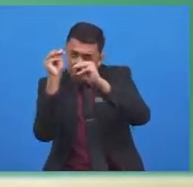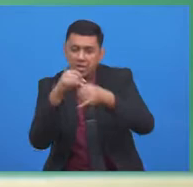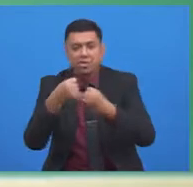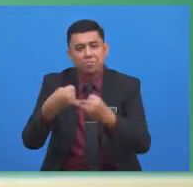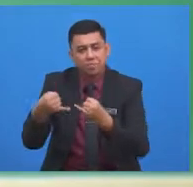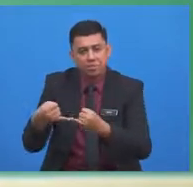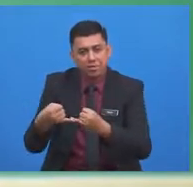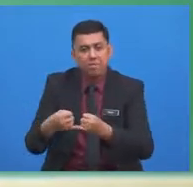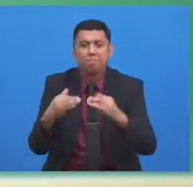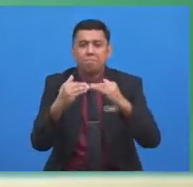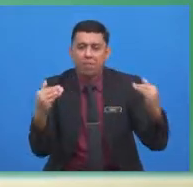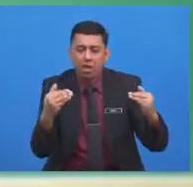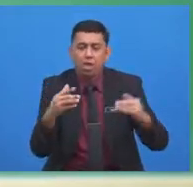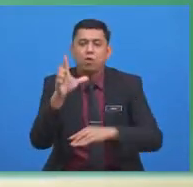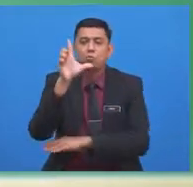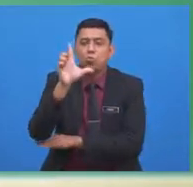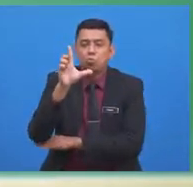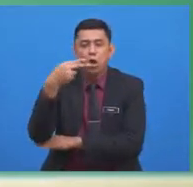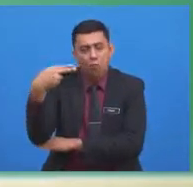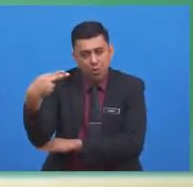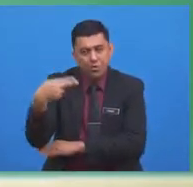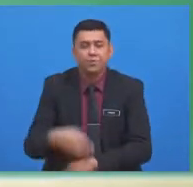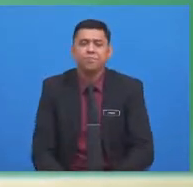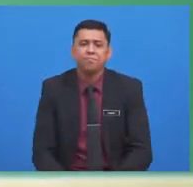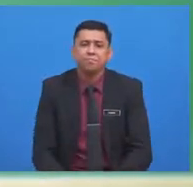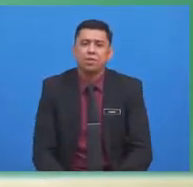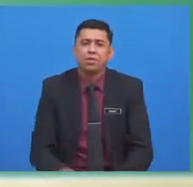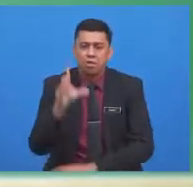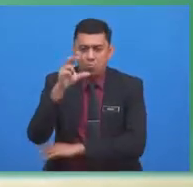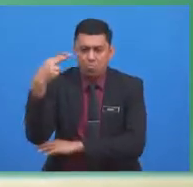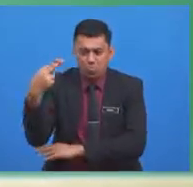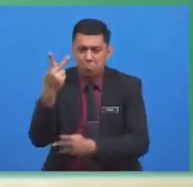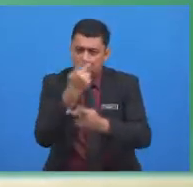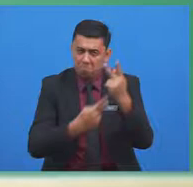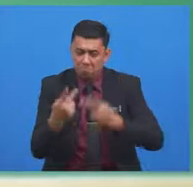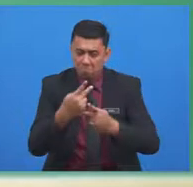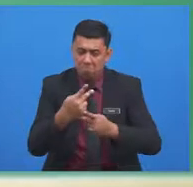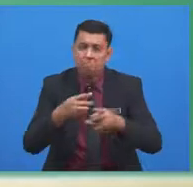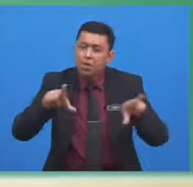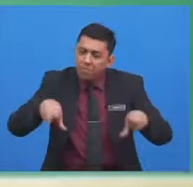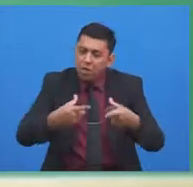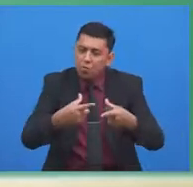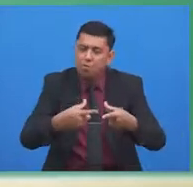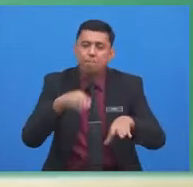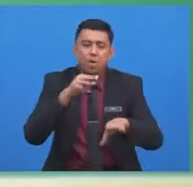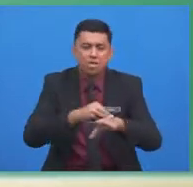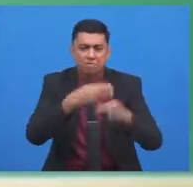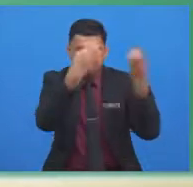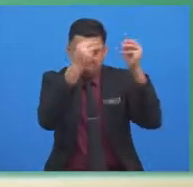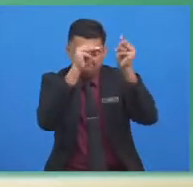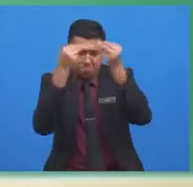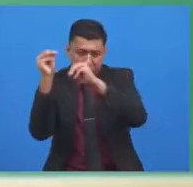dan kadar luluh hawa. Luluh hawa kimia giat berlaku pada musim panas dan musim